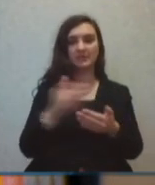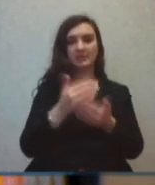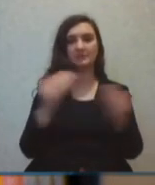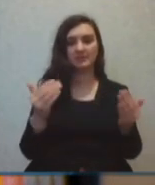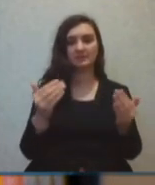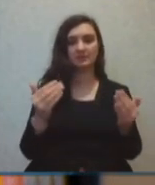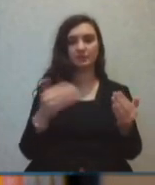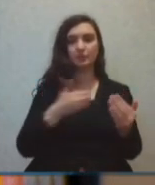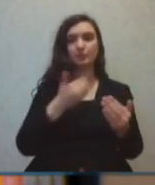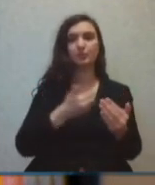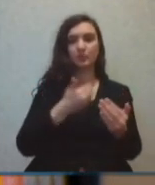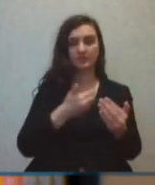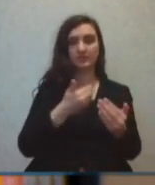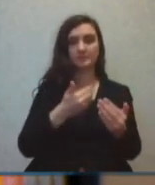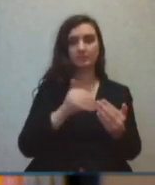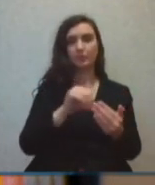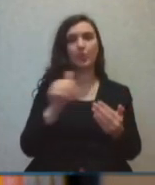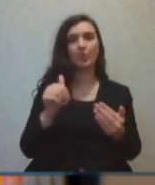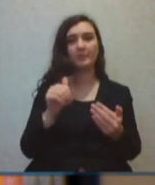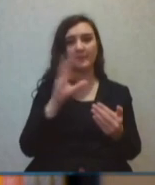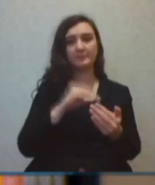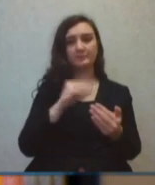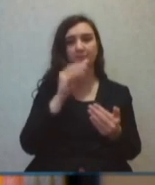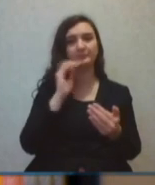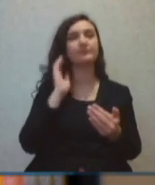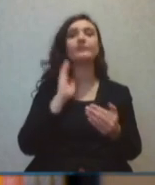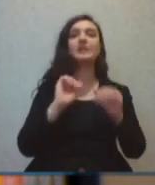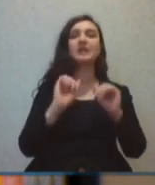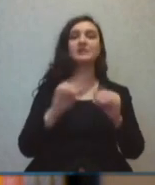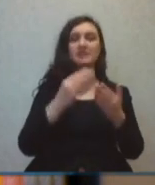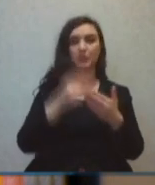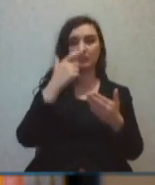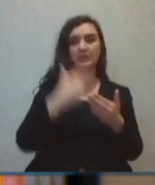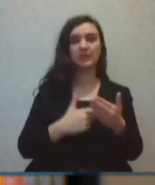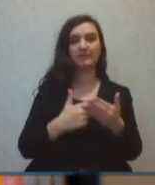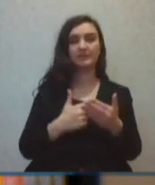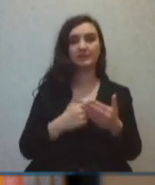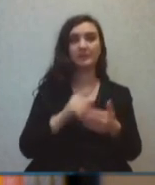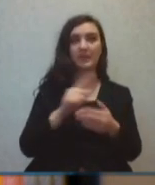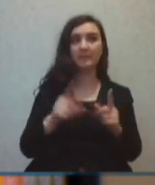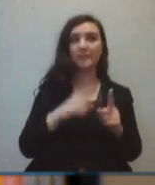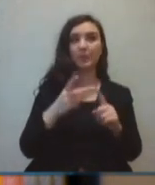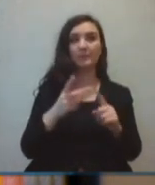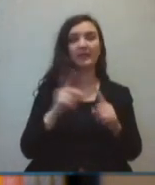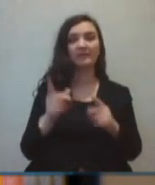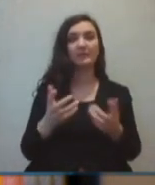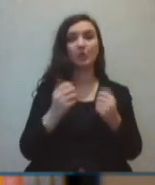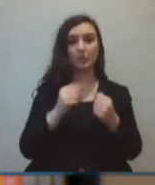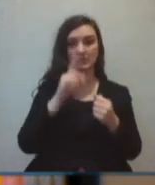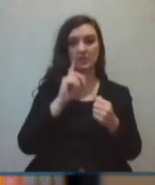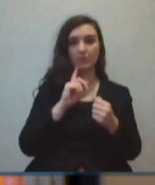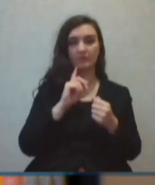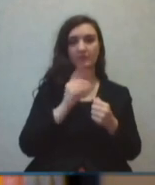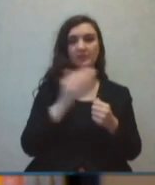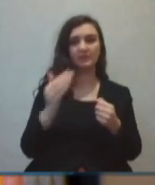ადამიანების სურვილს როგორმე დაიცვას საკუთარი თავი ერთი მხრივ, მაგრამ მეორე მხრივ მიიღოს სიამოვნება.